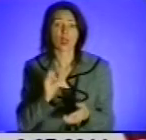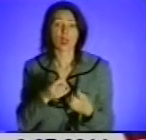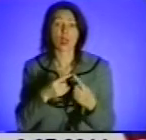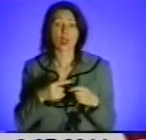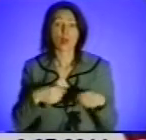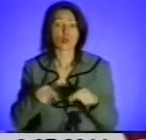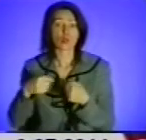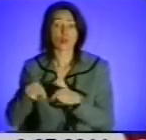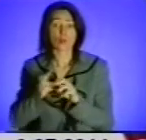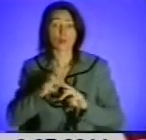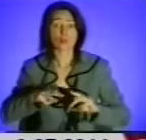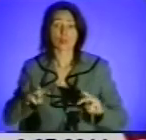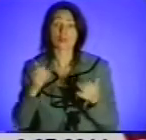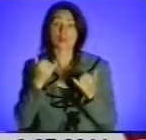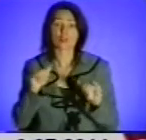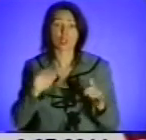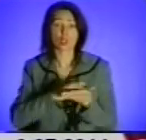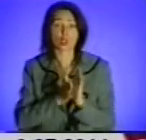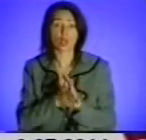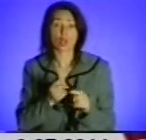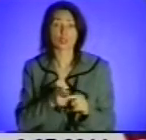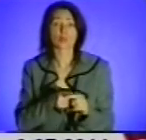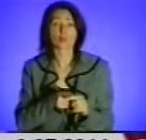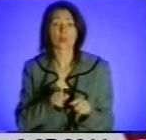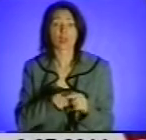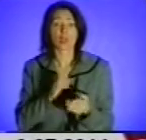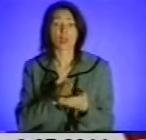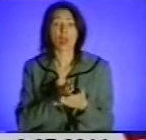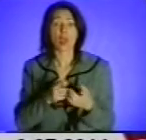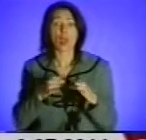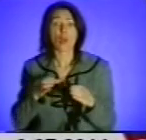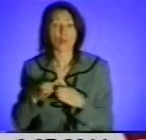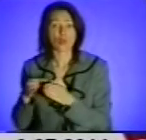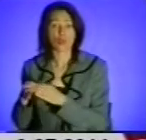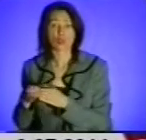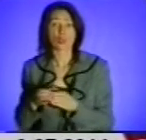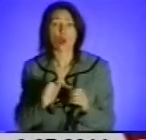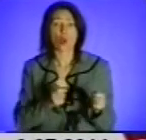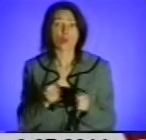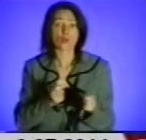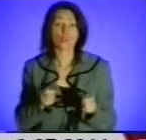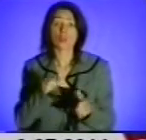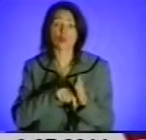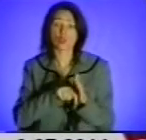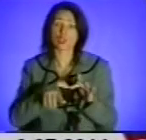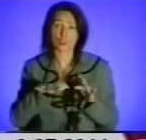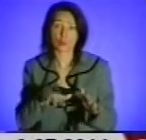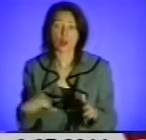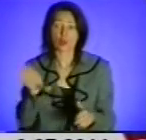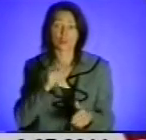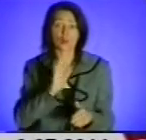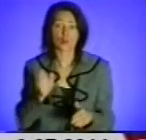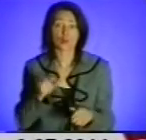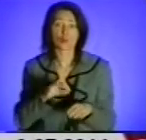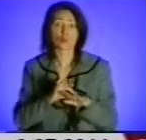підрозділи Міністерства надзвичайних ситуацій, підрозділи правління Міністерства внутрішніх справ. Всі будуть проводити роботу в